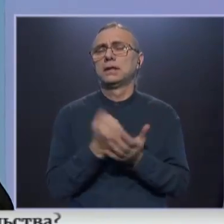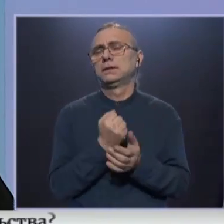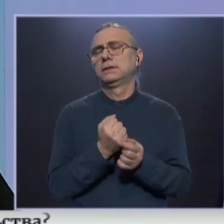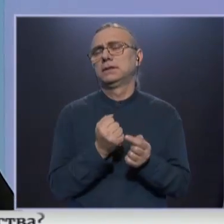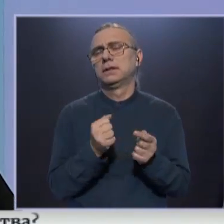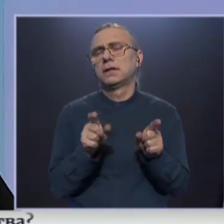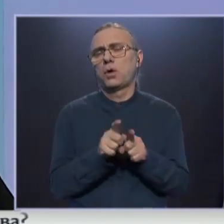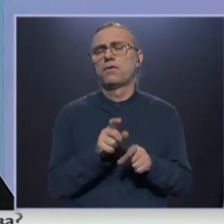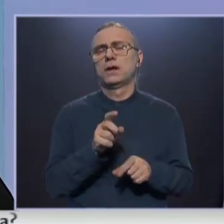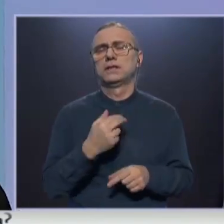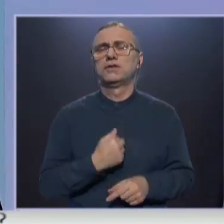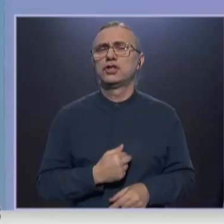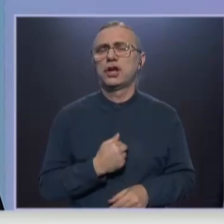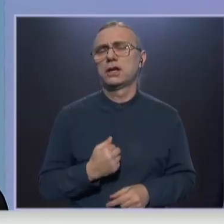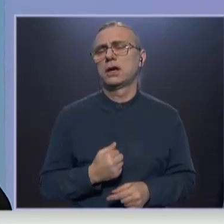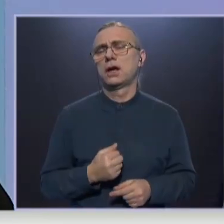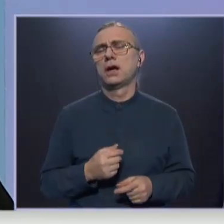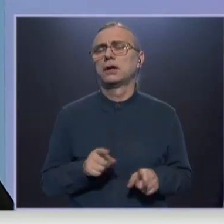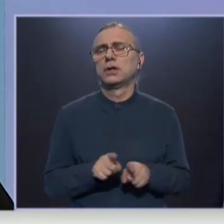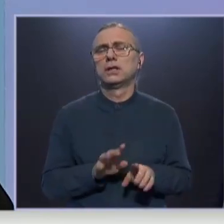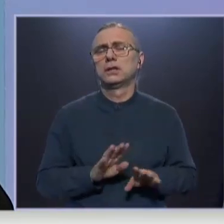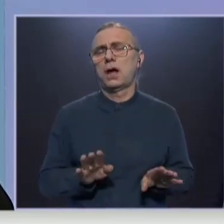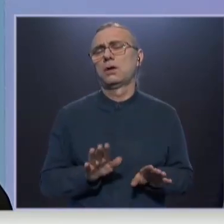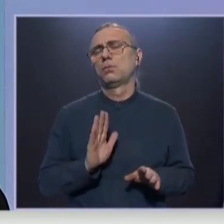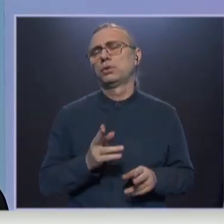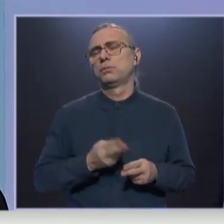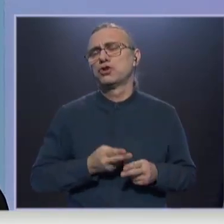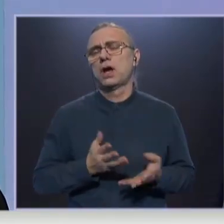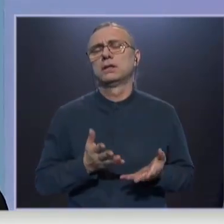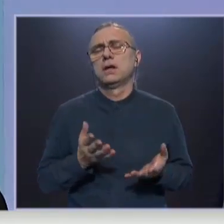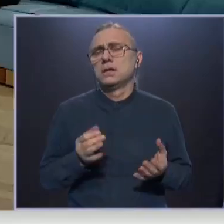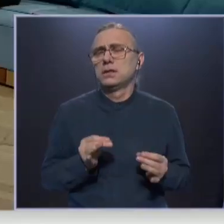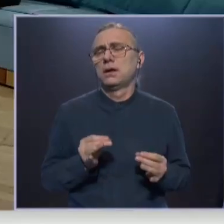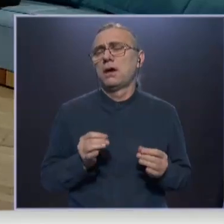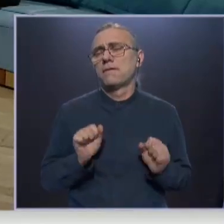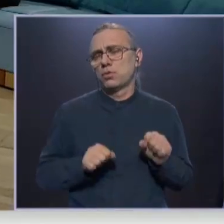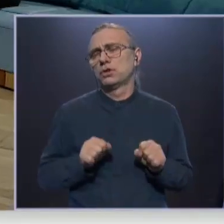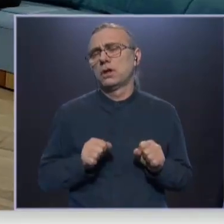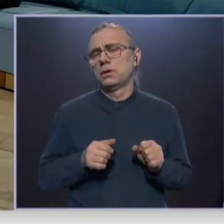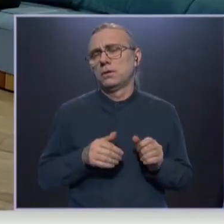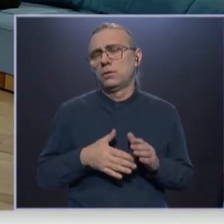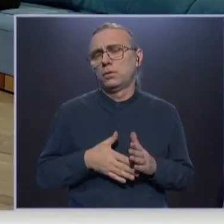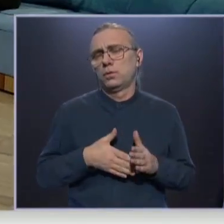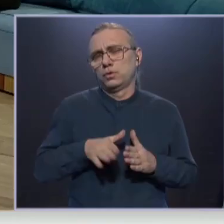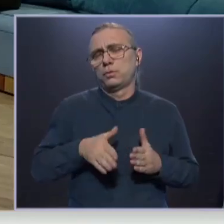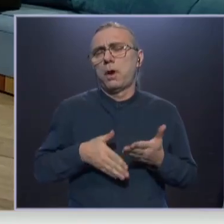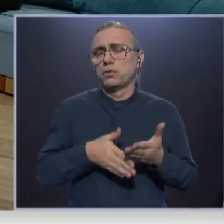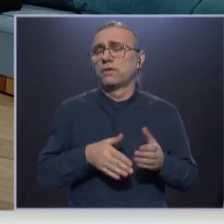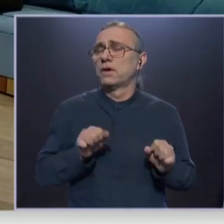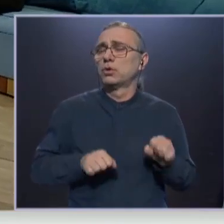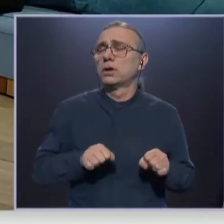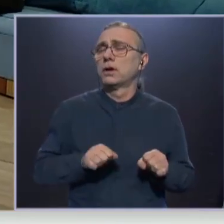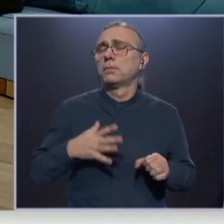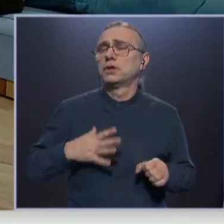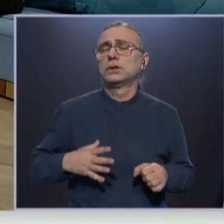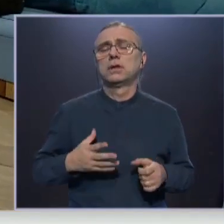не так сильно будет мешать, а возможно даже и немножко поможет. Для этого, конечно, возможно, придется не в храм там рядом с домом, а